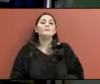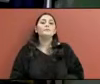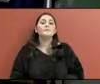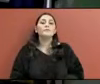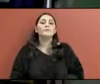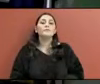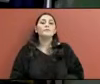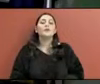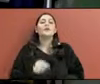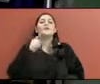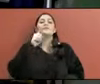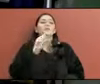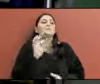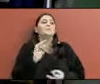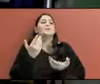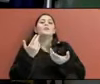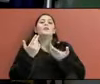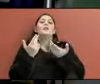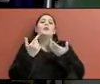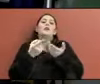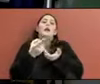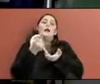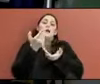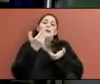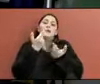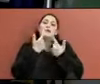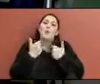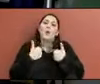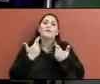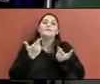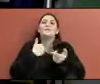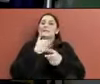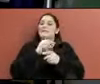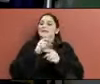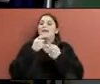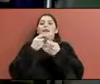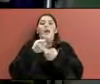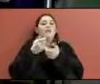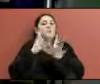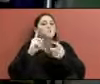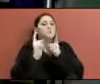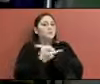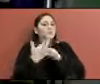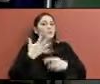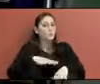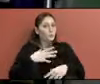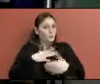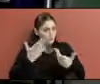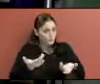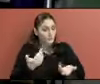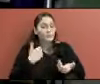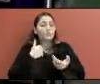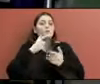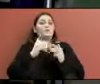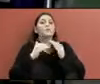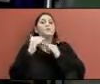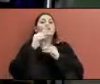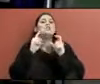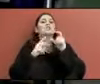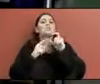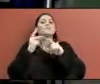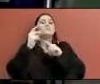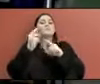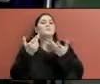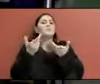sizin o talebiniz üzerine biz Gençlik ve Spor Hizmetleri Daire Başkanımız Şemsettin Yıldırım,